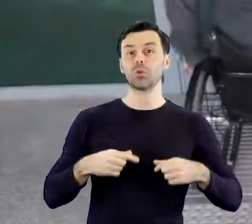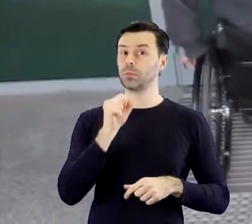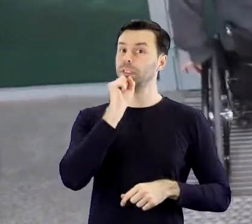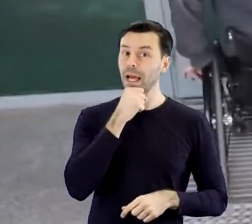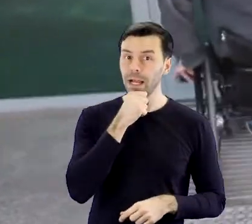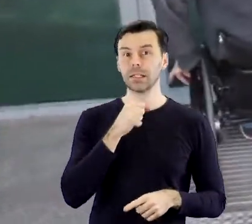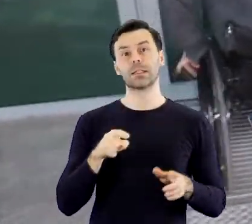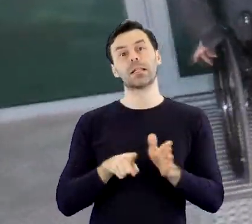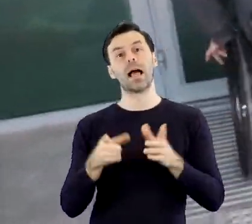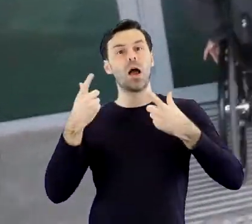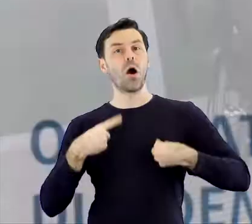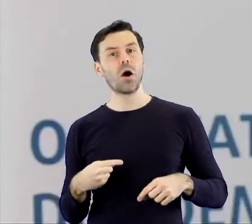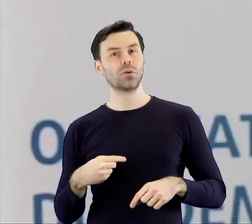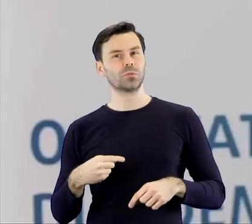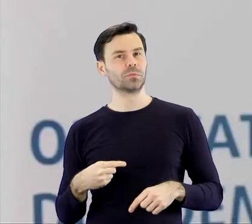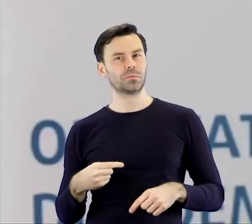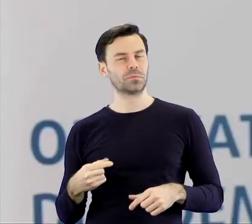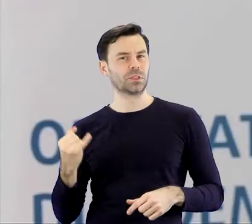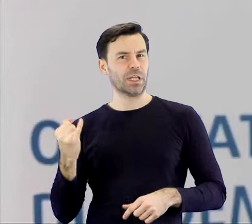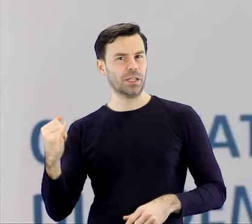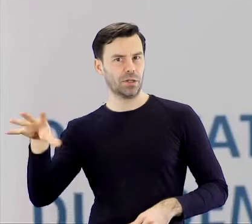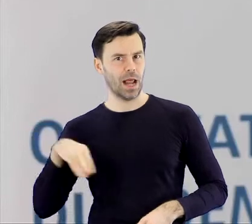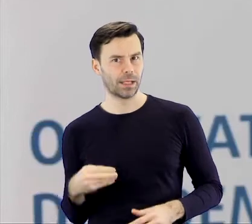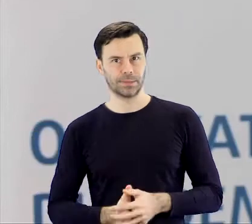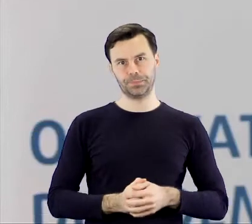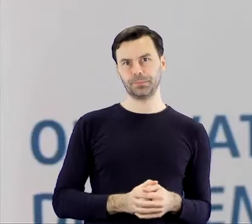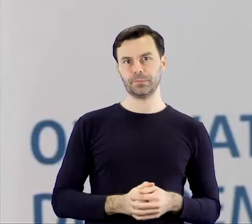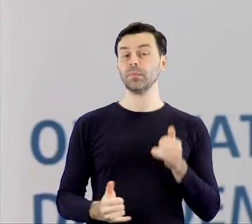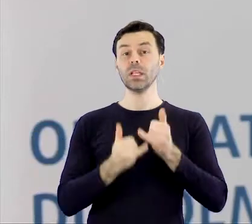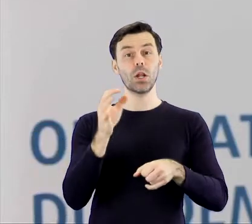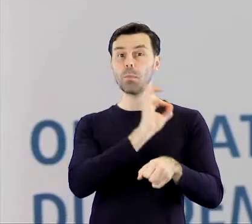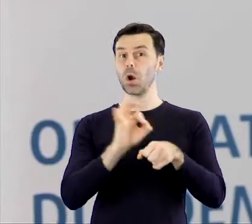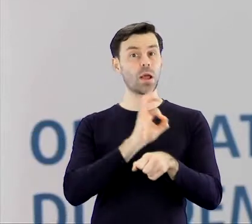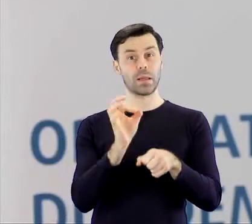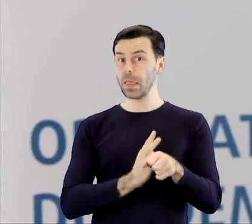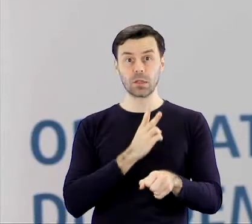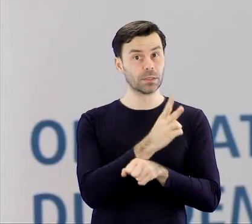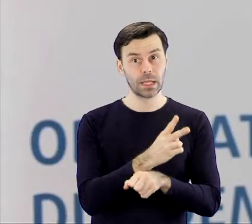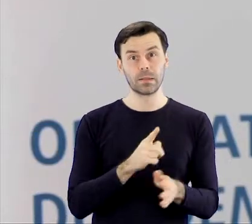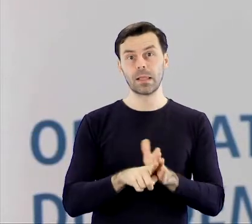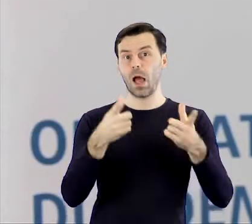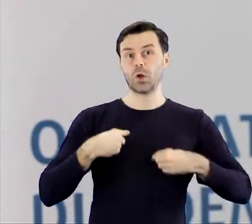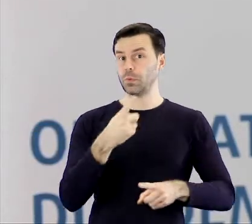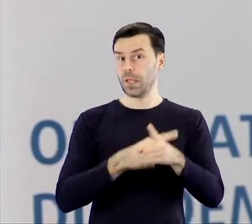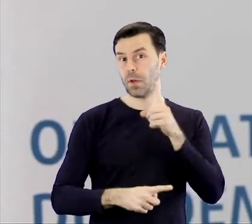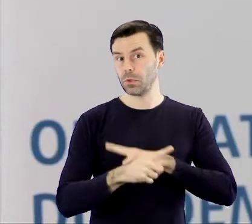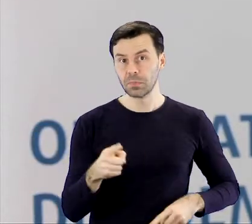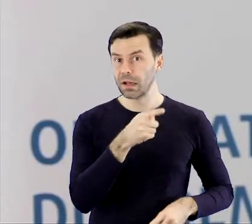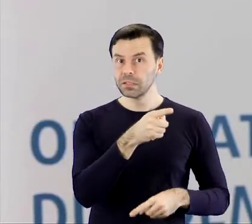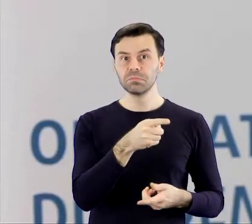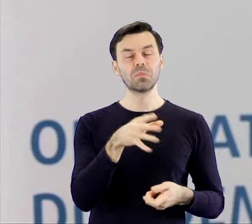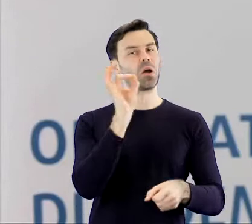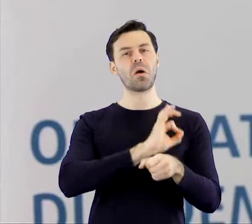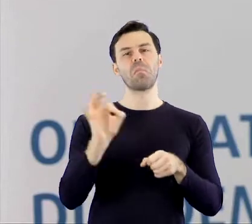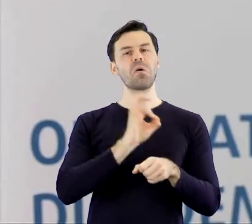dziećmi, dla wszystkich. Projekty, które nie będą dostępne dla osób z niepełnosprawnościami, będą uznawane przez Komisję